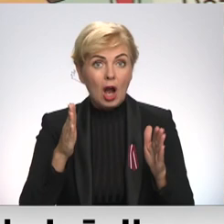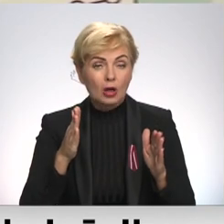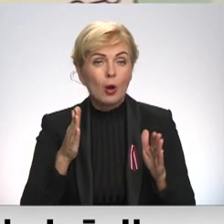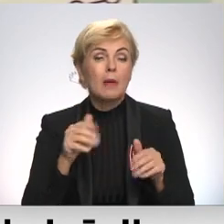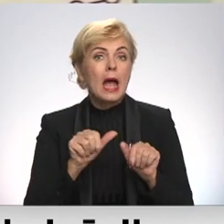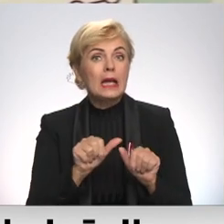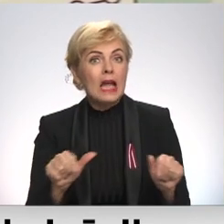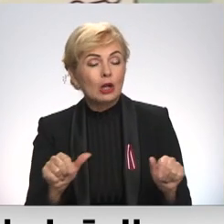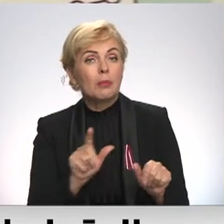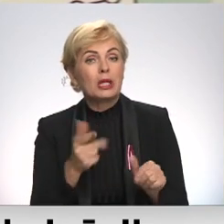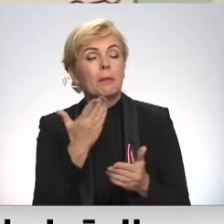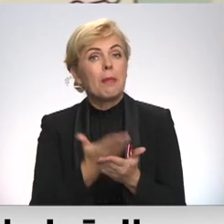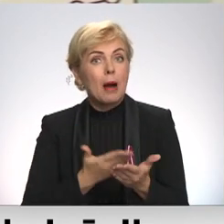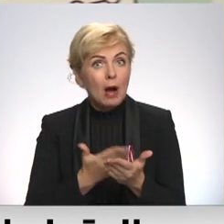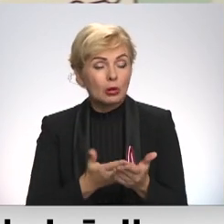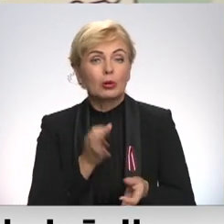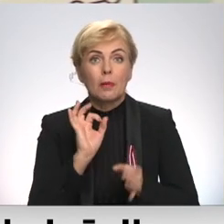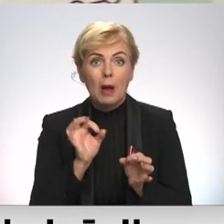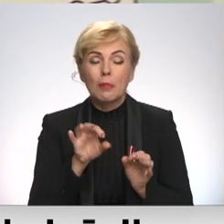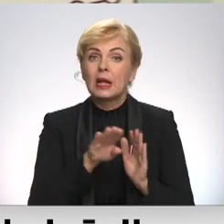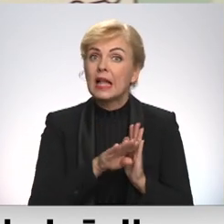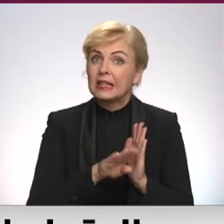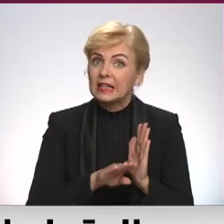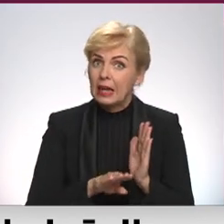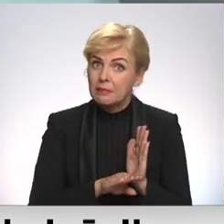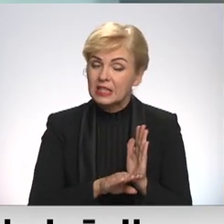pamatoti, samērīgi un tiem ir leģitīms mērķis.